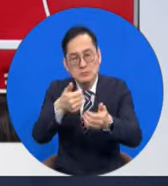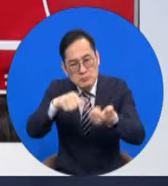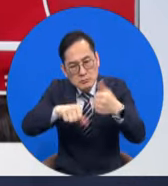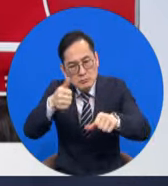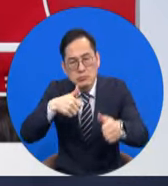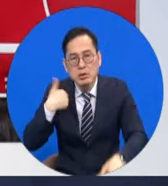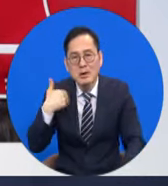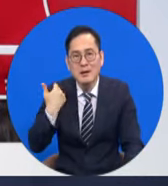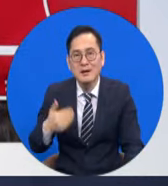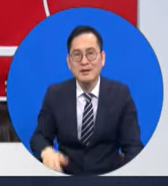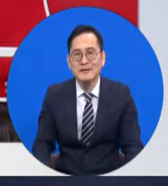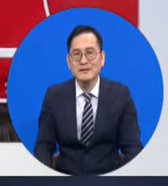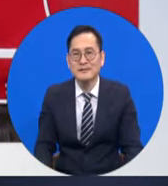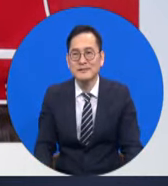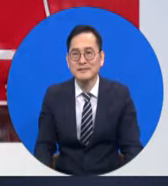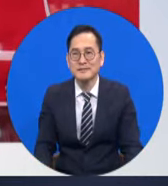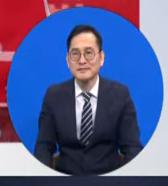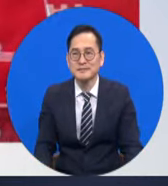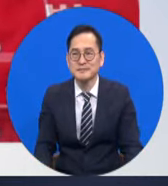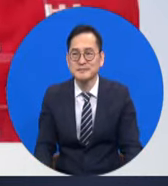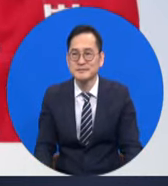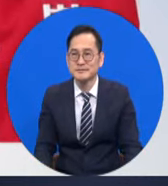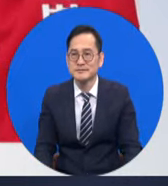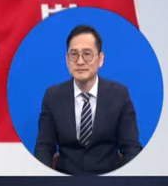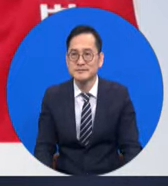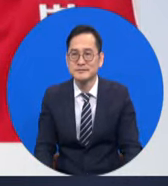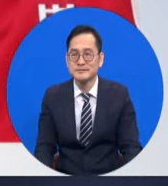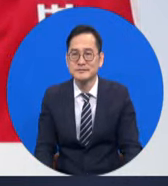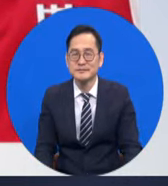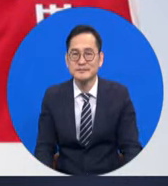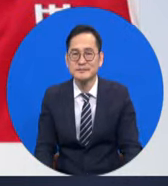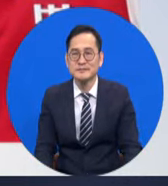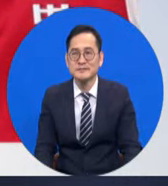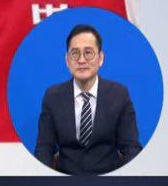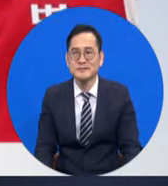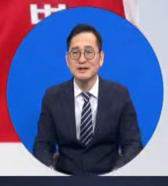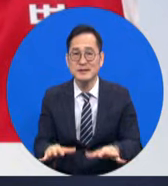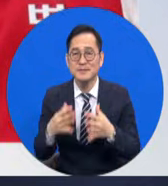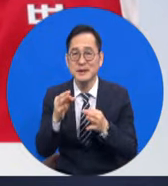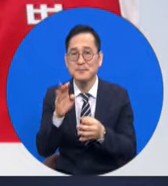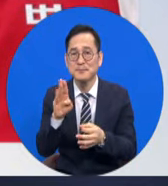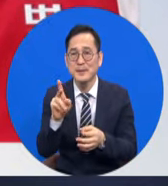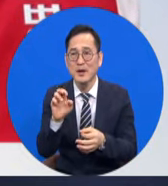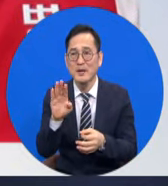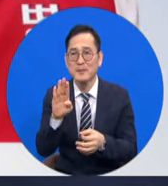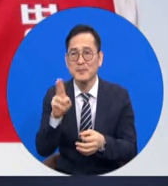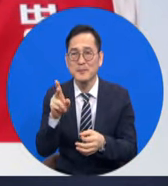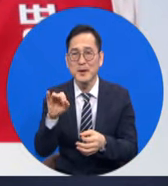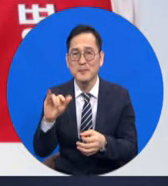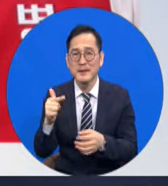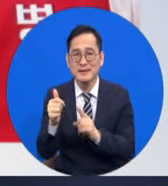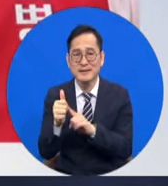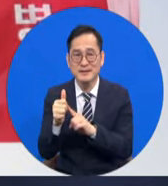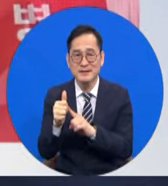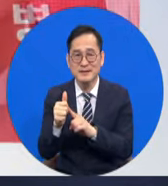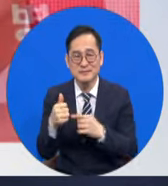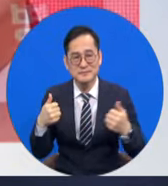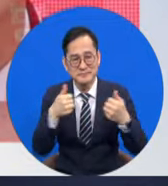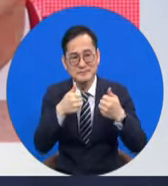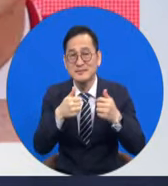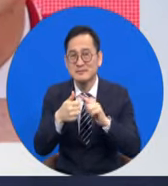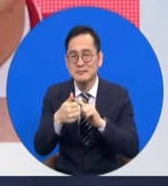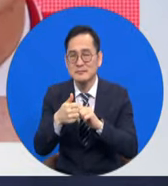보면은 상징성도 있다라고 보여지는 게 특히 이제 김병민 후보 같은 경우에는 지난번에 아쉽게 석패했지만은